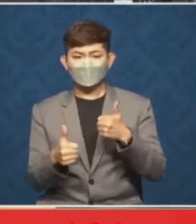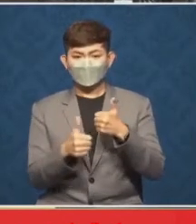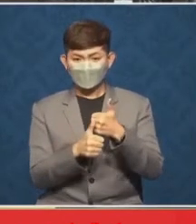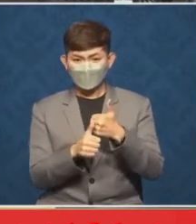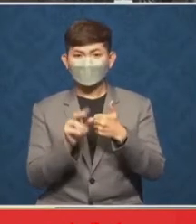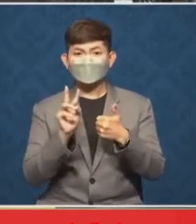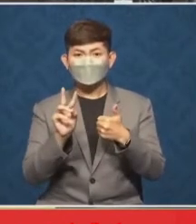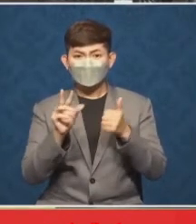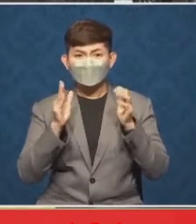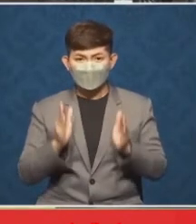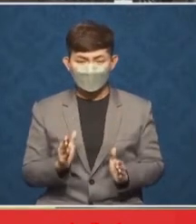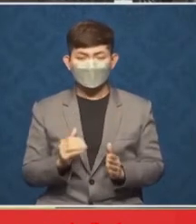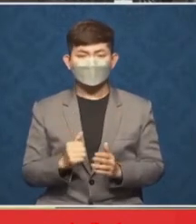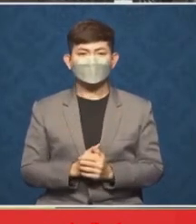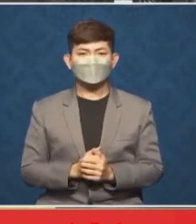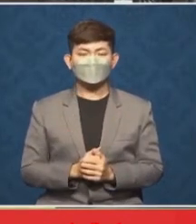ะครับ